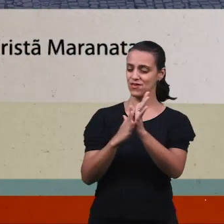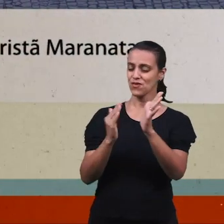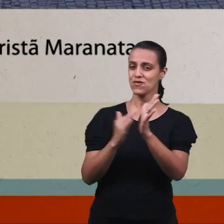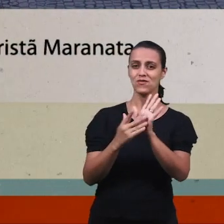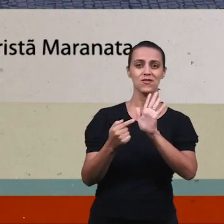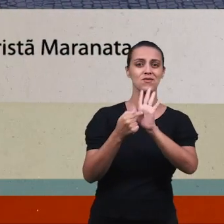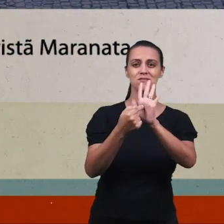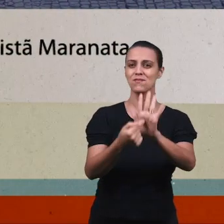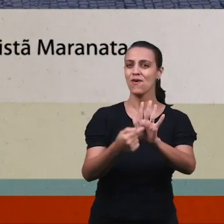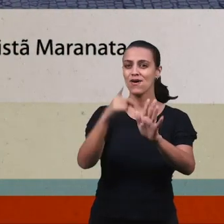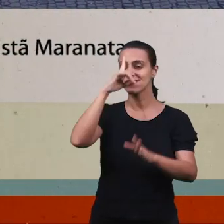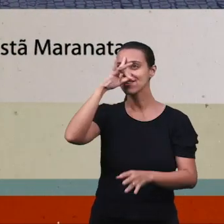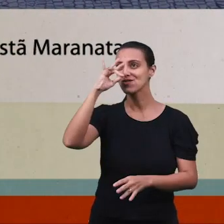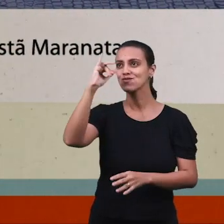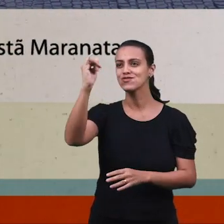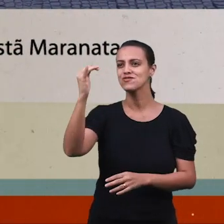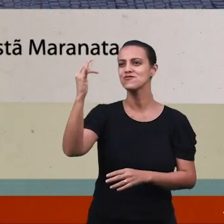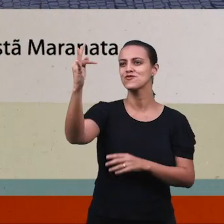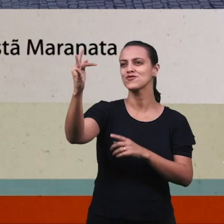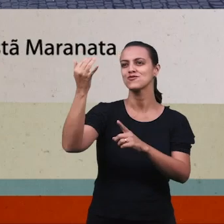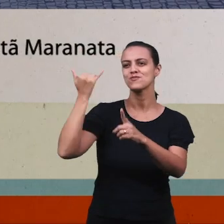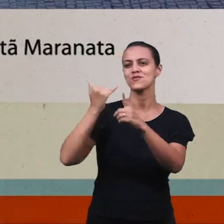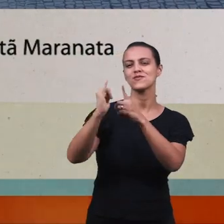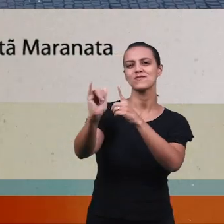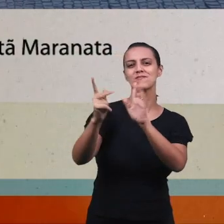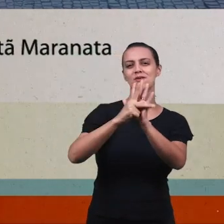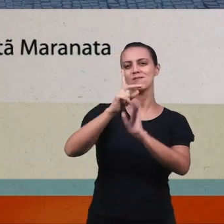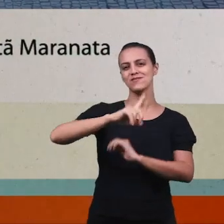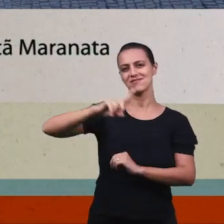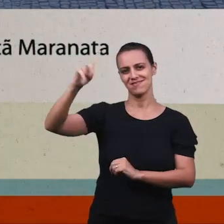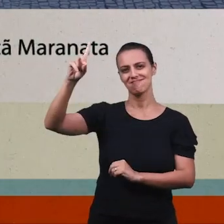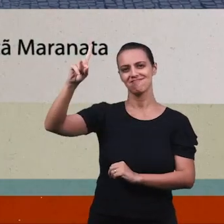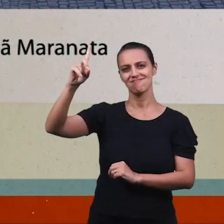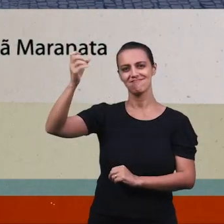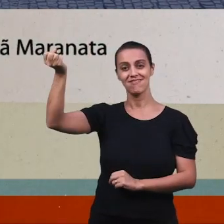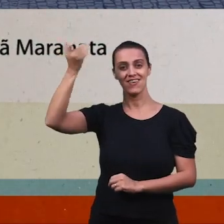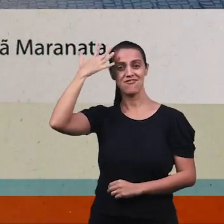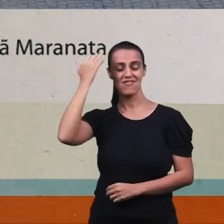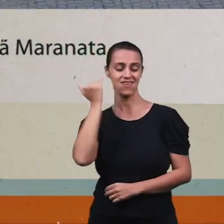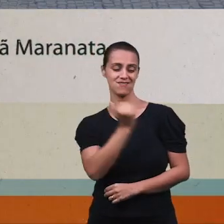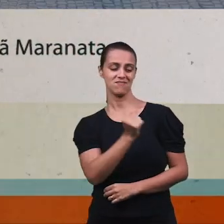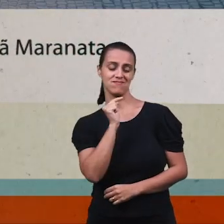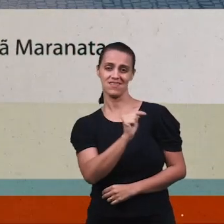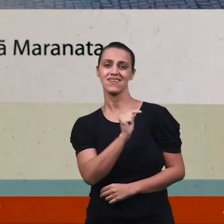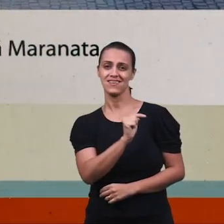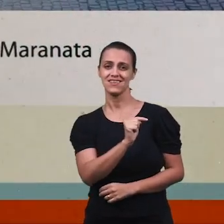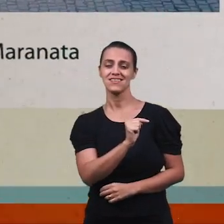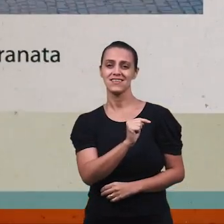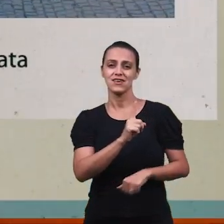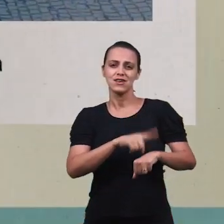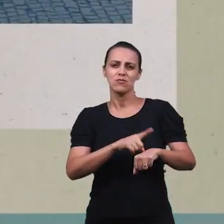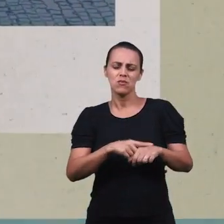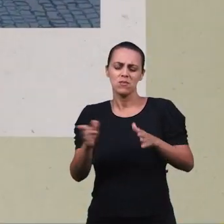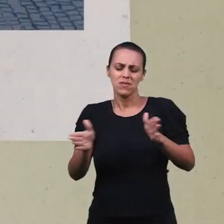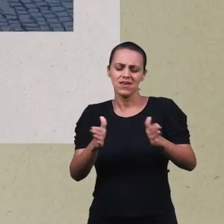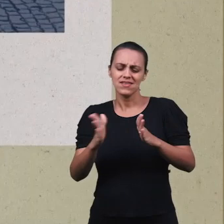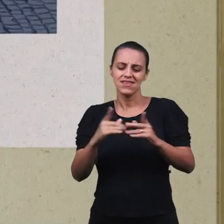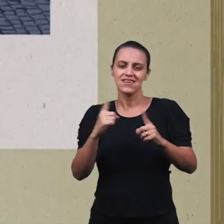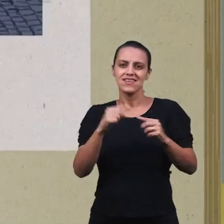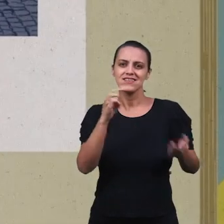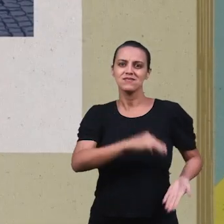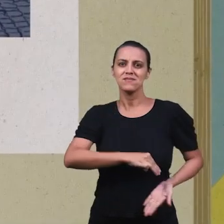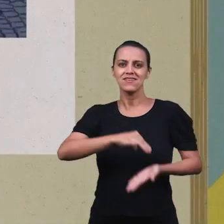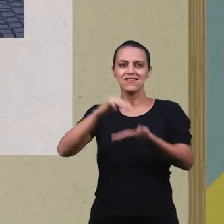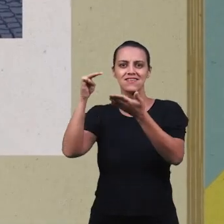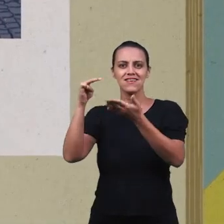l'ont tué. Cet hymne révèle le jour prophétique de Dieu. Cette révélation a été donnée aux frères dans la période où l'église chrétienne